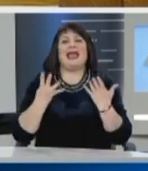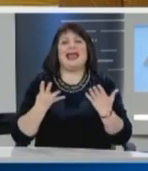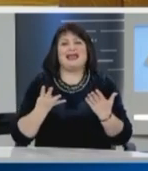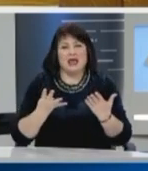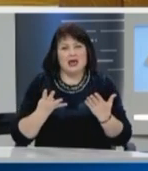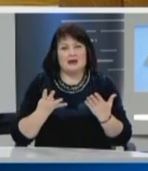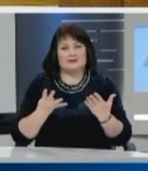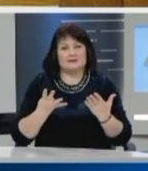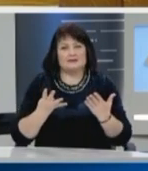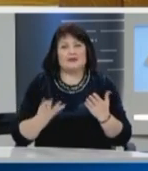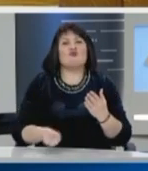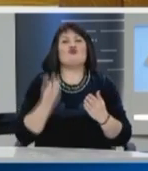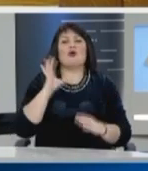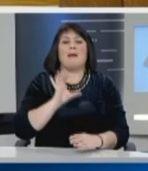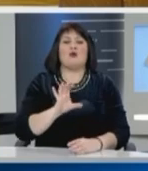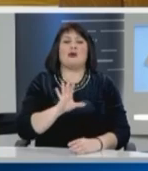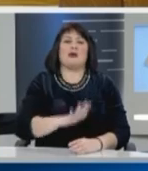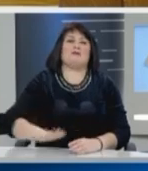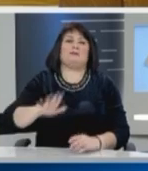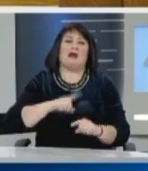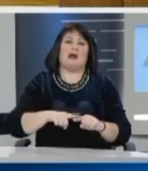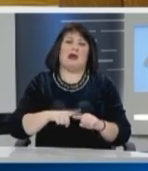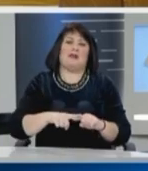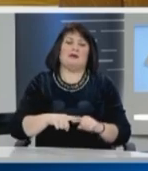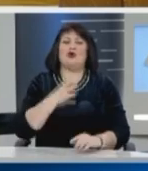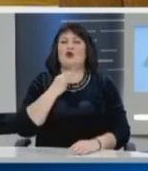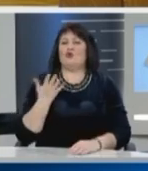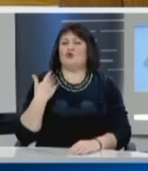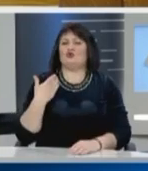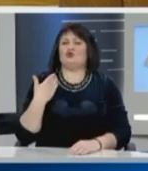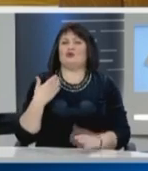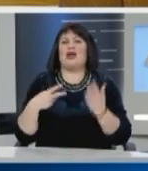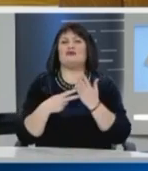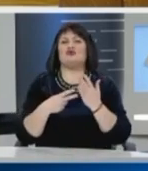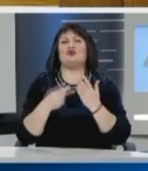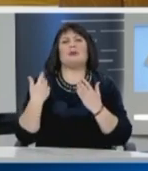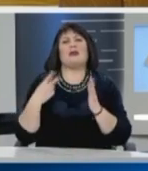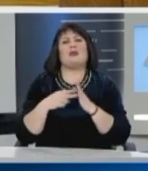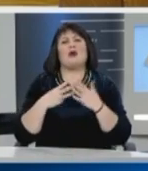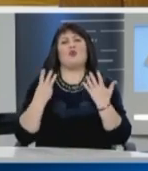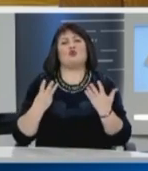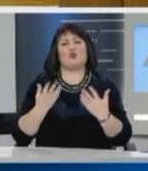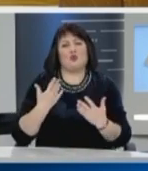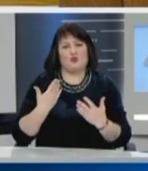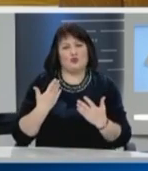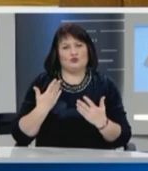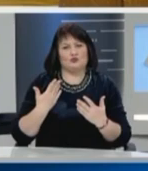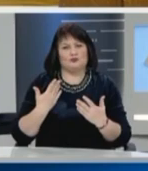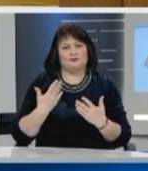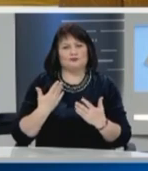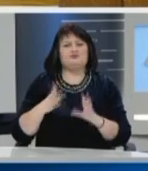είναι η αυγή μιας καινούργιας εποχής για τη χώρα μας. Γιατί τον Αύγουστο του 2018, παρά τις